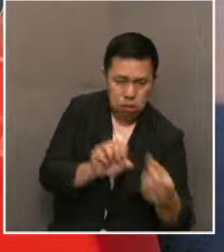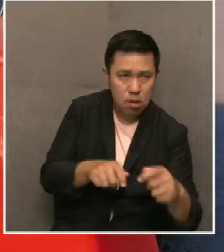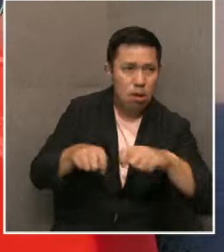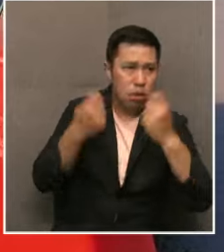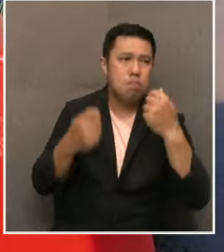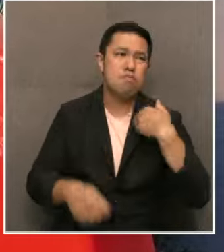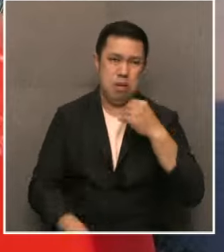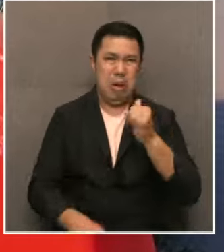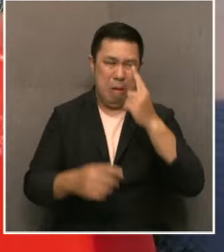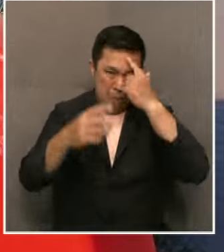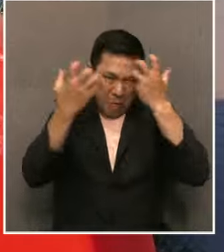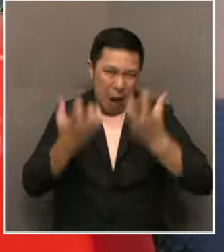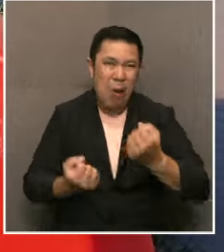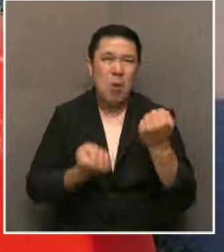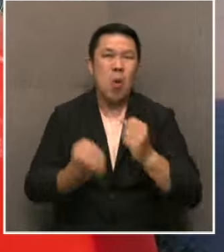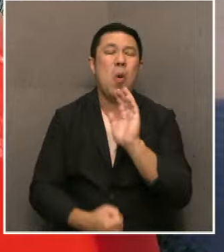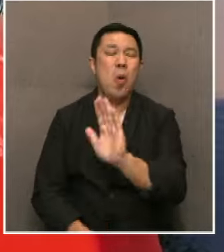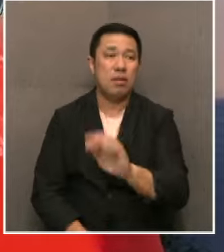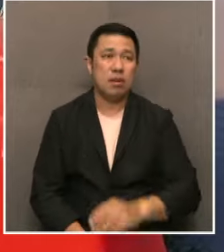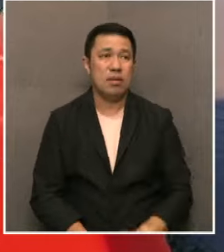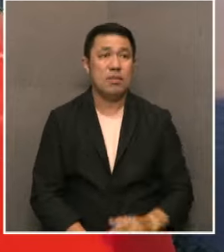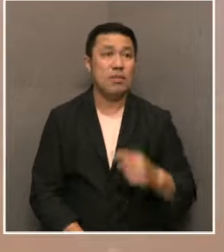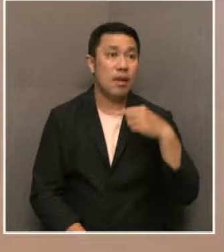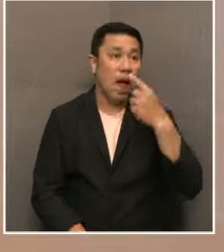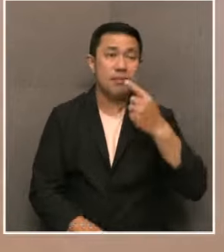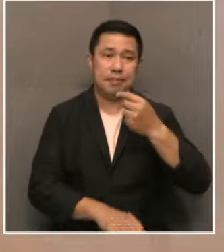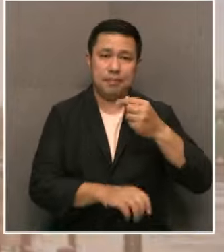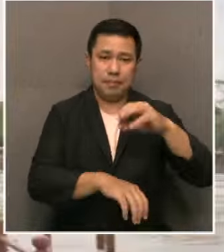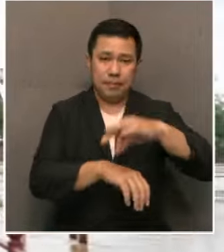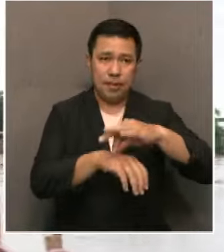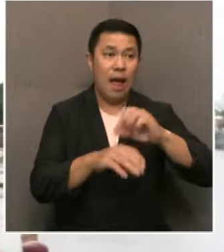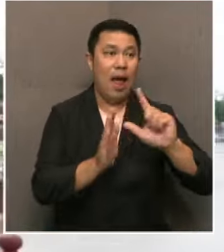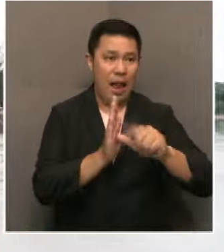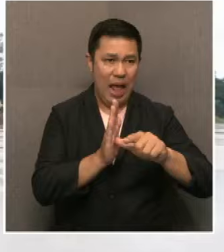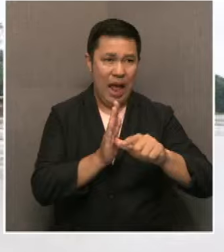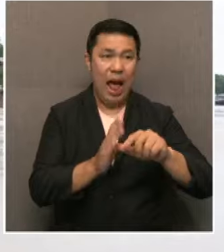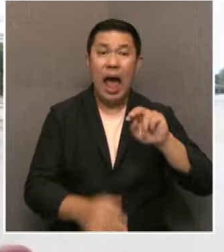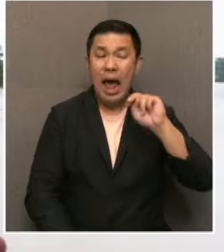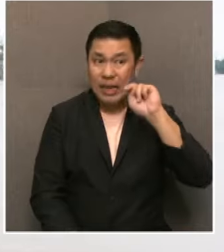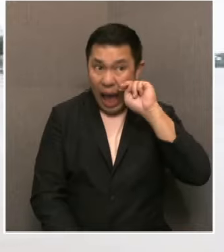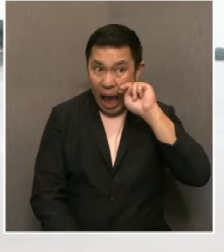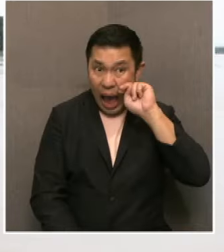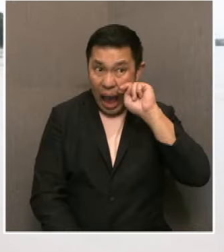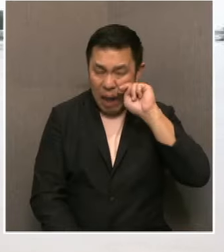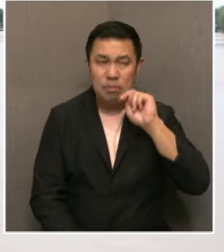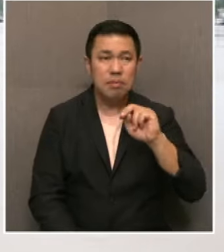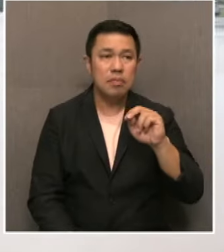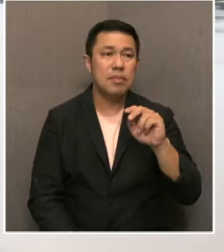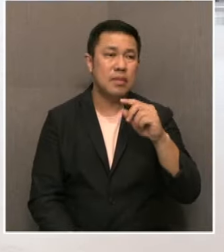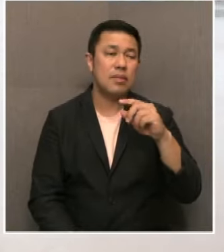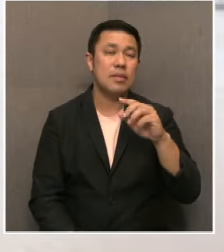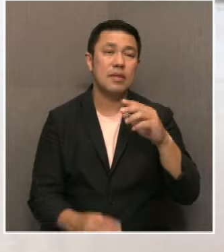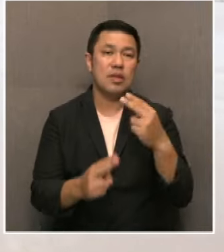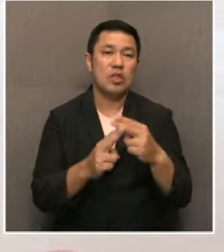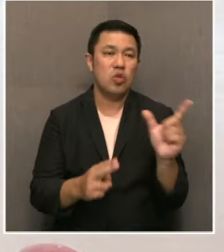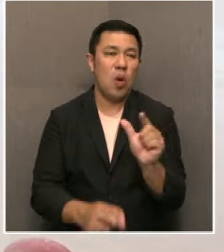กิดขึ้นได้อีกค่ะ ด้านนายสุรศรีกิติมณฑลเลขาธิการสำนักงานทรัพยากรน้ำแห่งชาติหรือสทนช.คาด